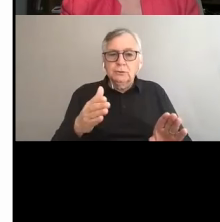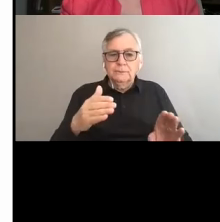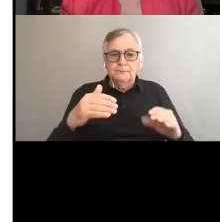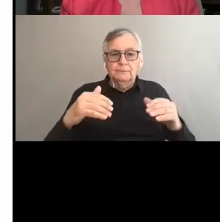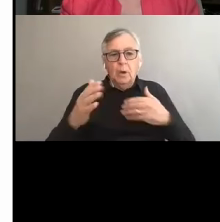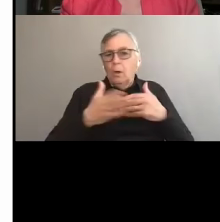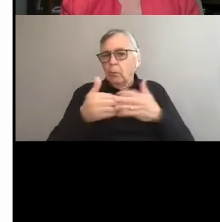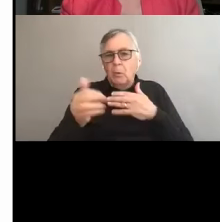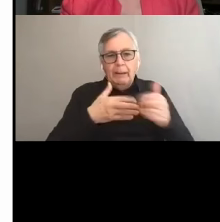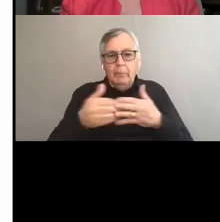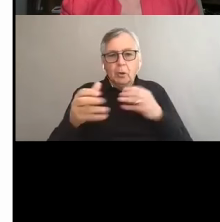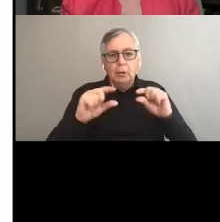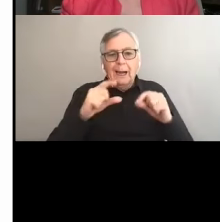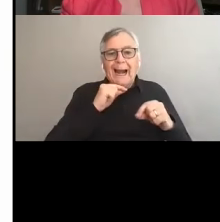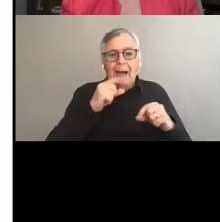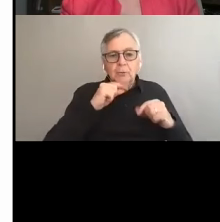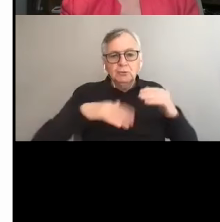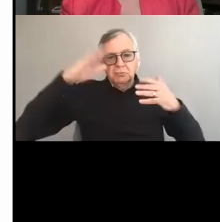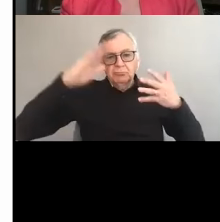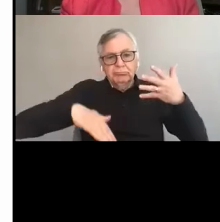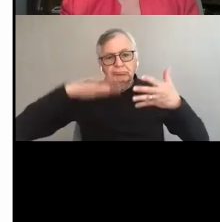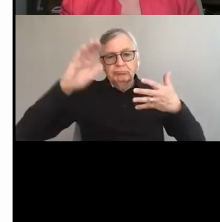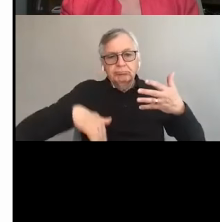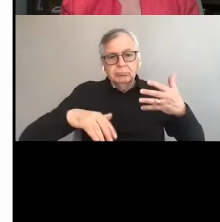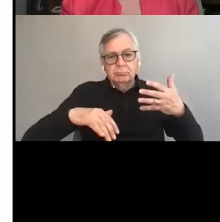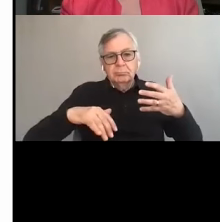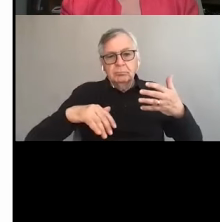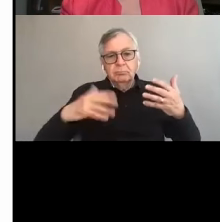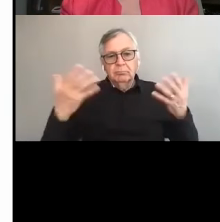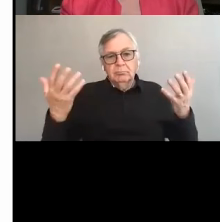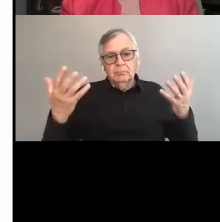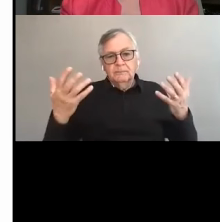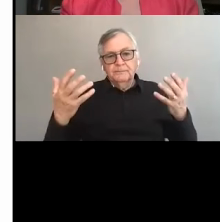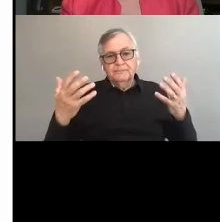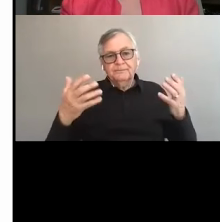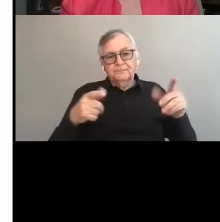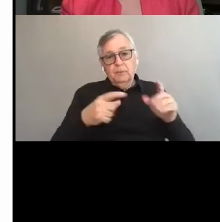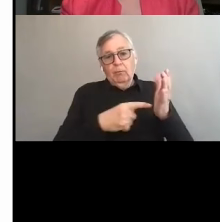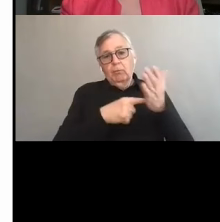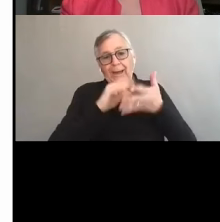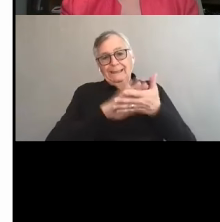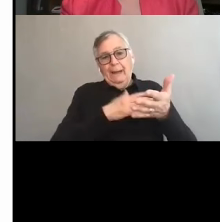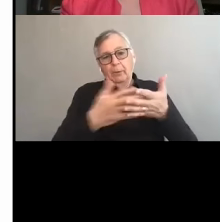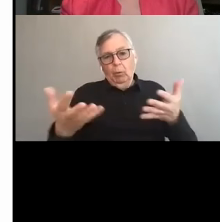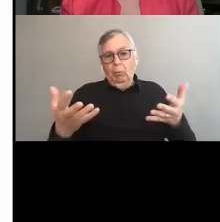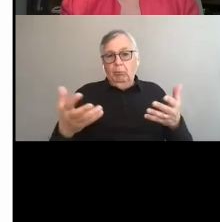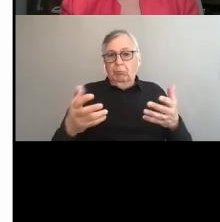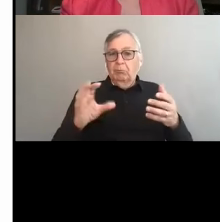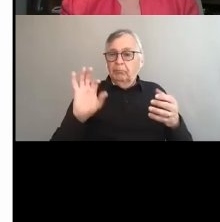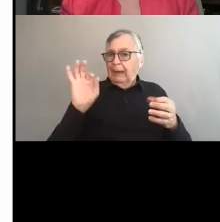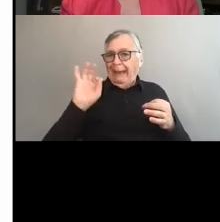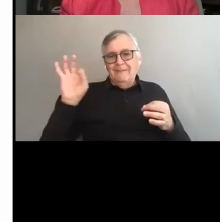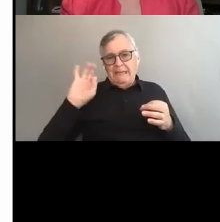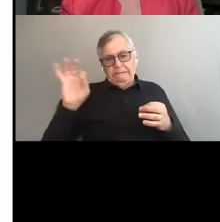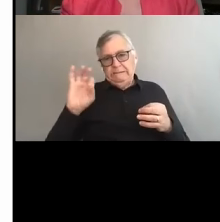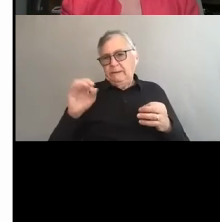peu importe le groupe d'âge qui s'en va en augmentant dans le tableau qui est présenté, on a une efficacité qui est